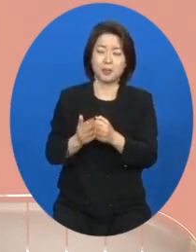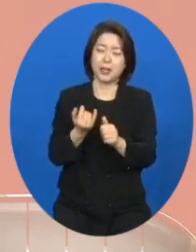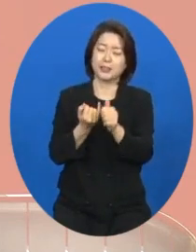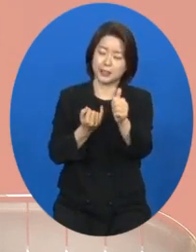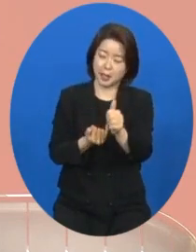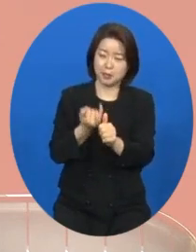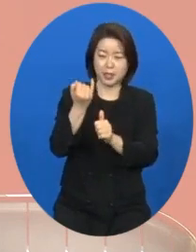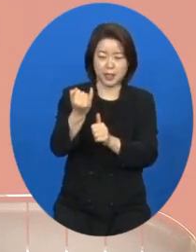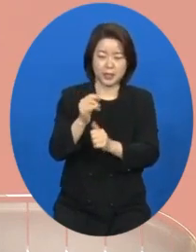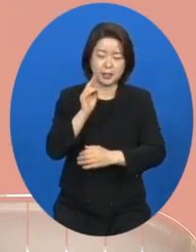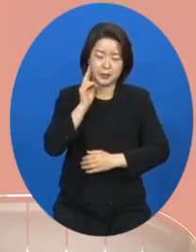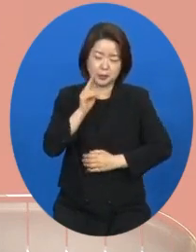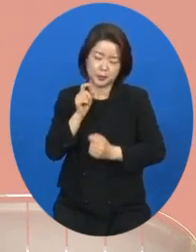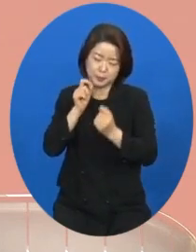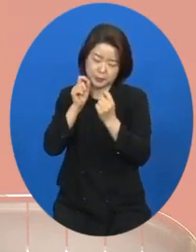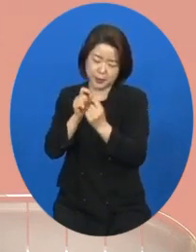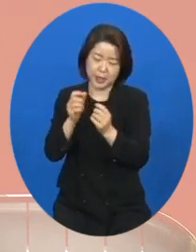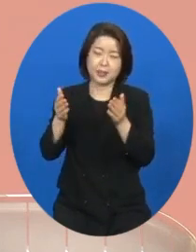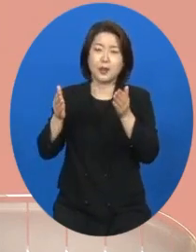가까운 관계니까.